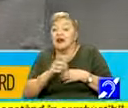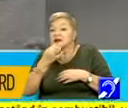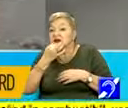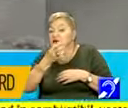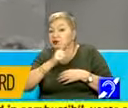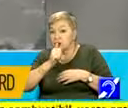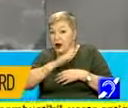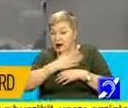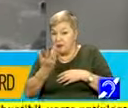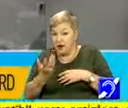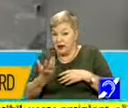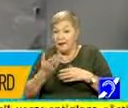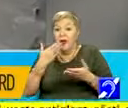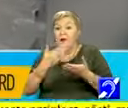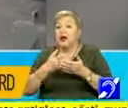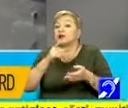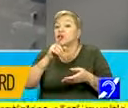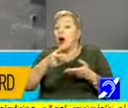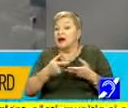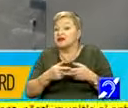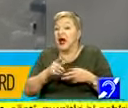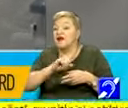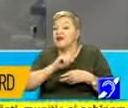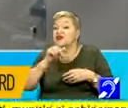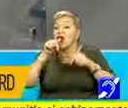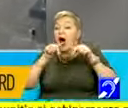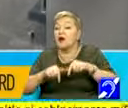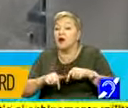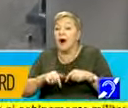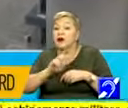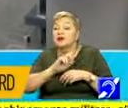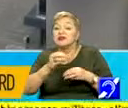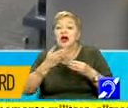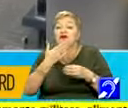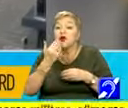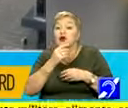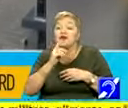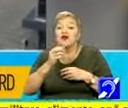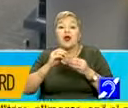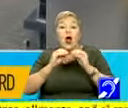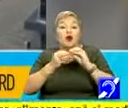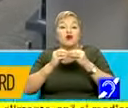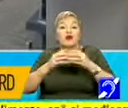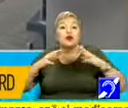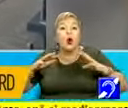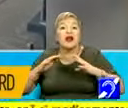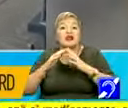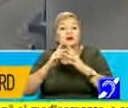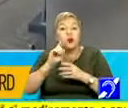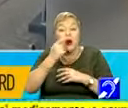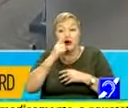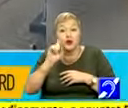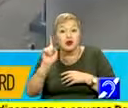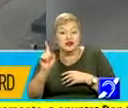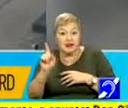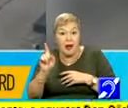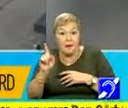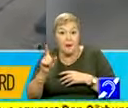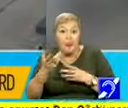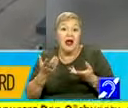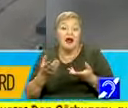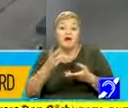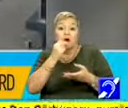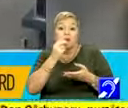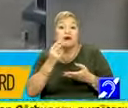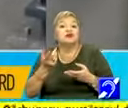De aceea trebuie să ne explicăm de ce se evită cuvântul război, pentru că acest decret se referă inclusiv la pierderile suferite de armata rusă pe timp